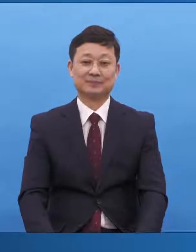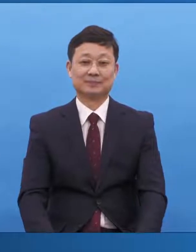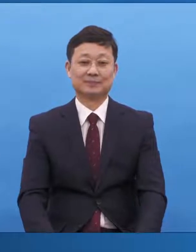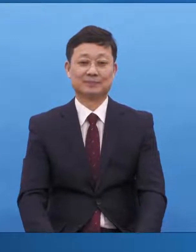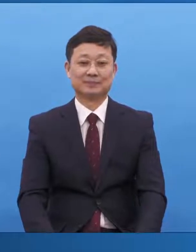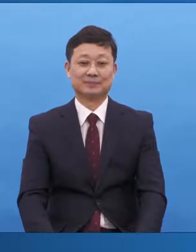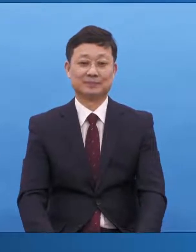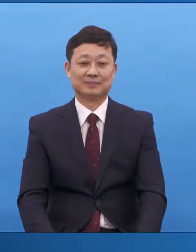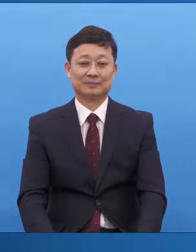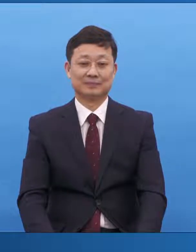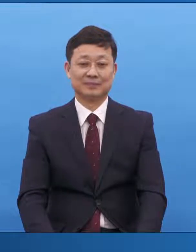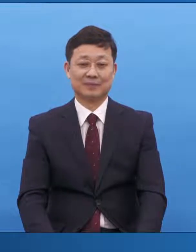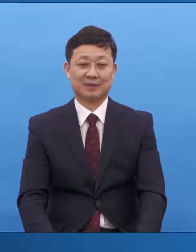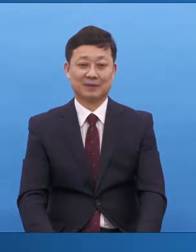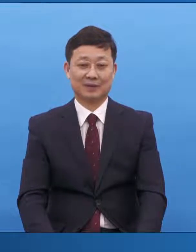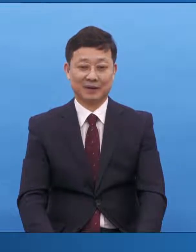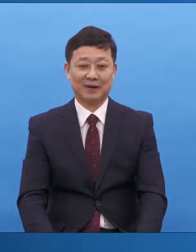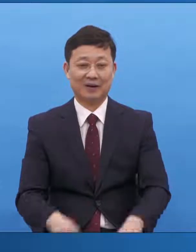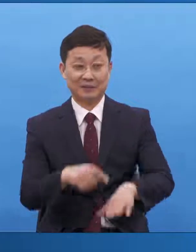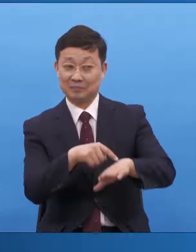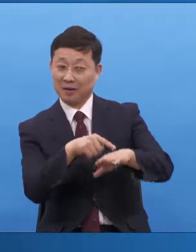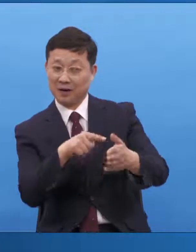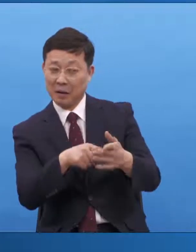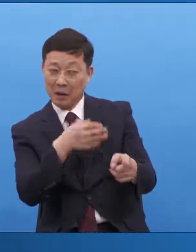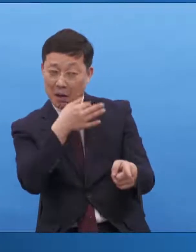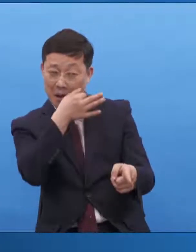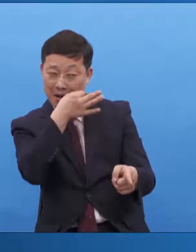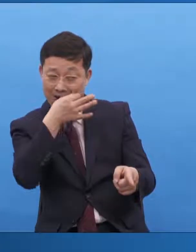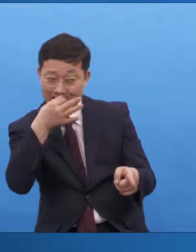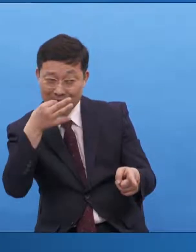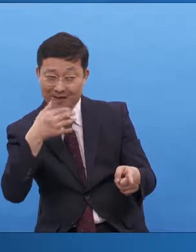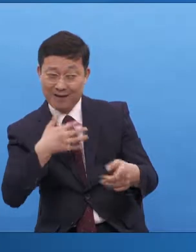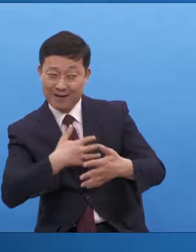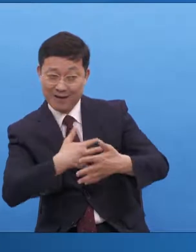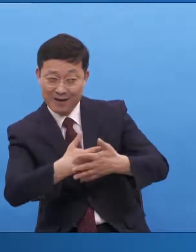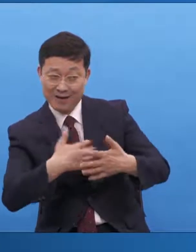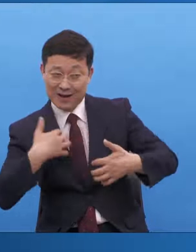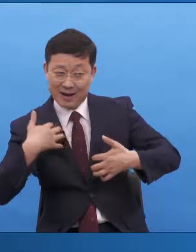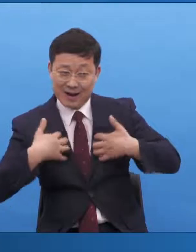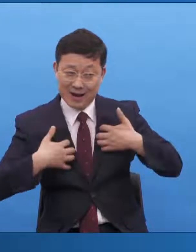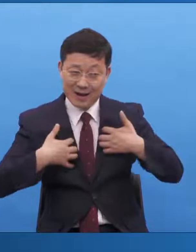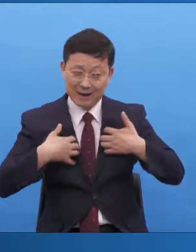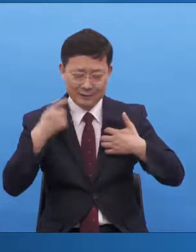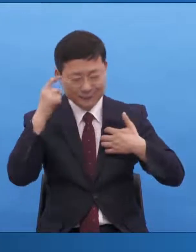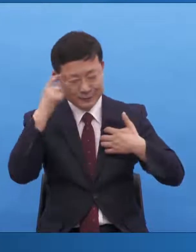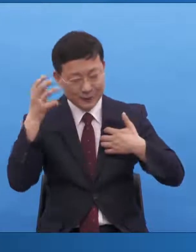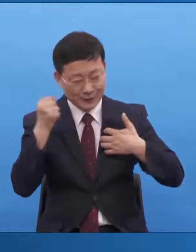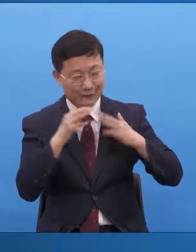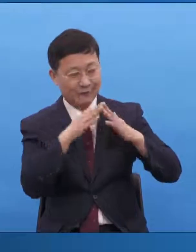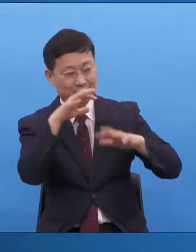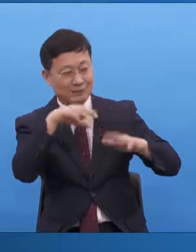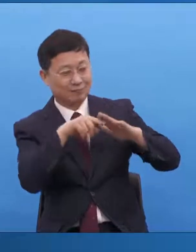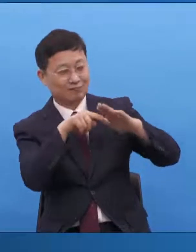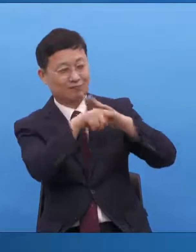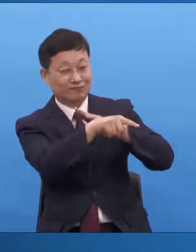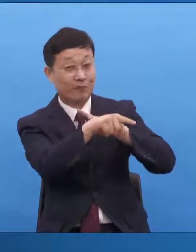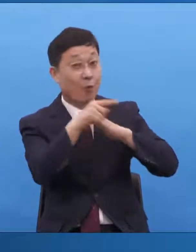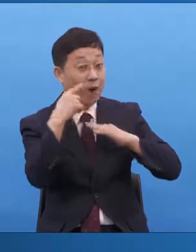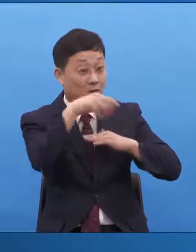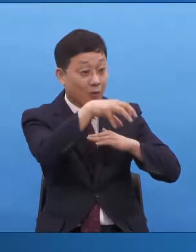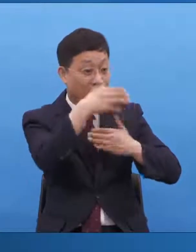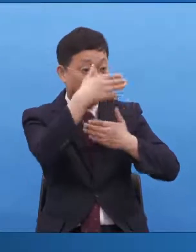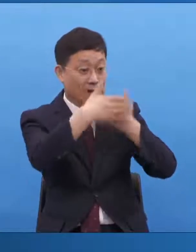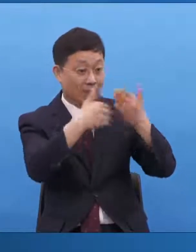thrilled. 요걸 기준으로 딱 하세요. That always make this a standard. You should be so excited. 뭐냐? 응답할 거니까. Why?